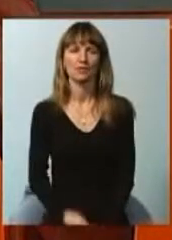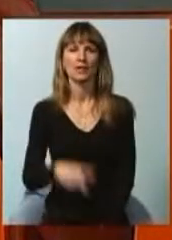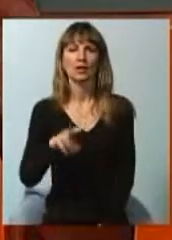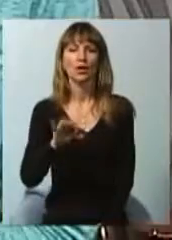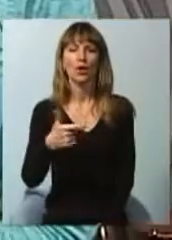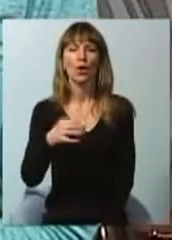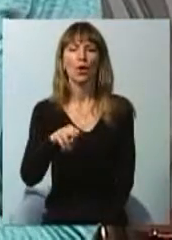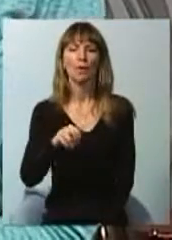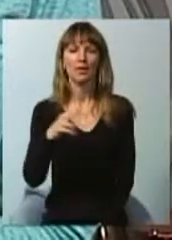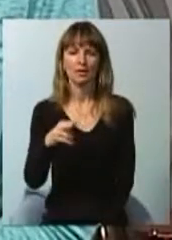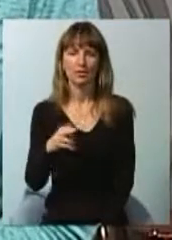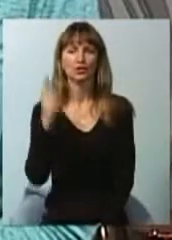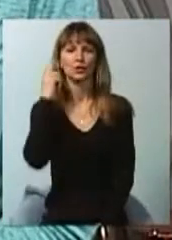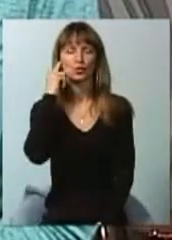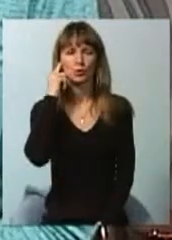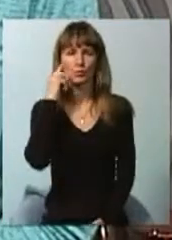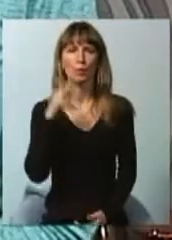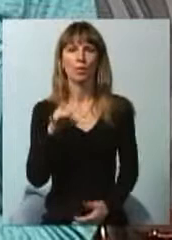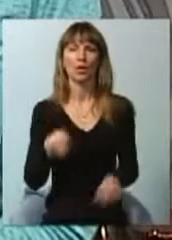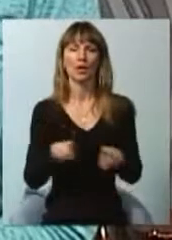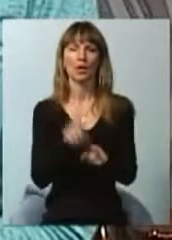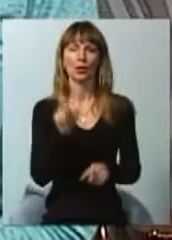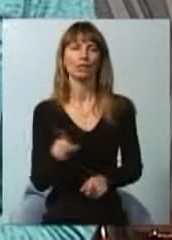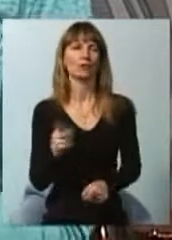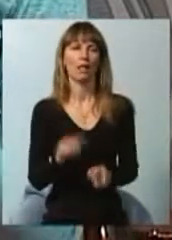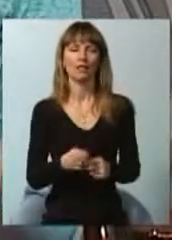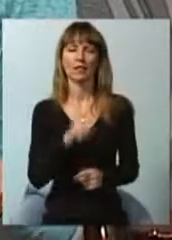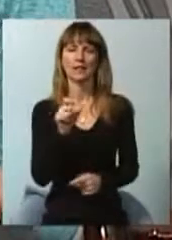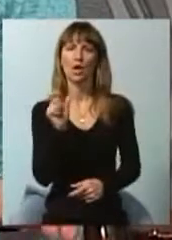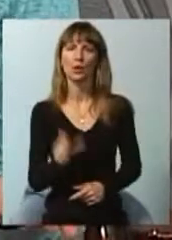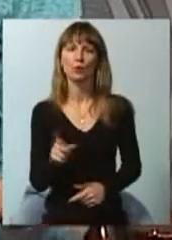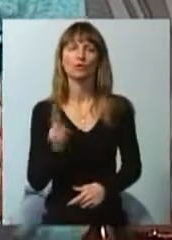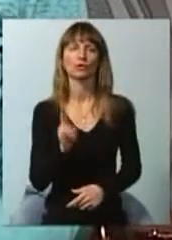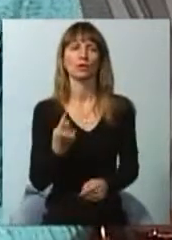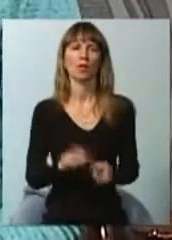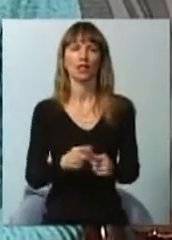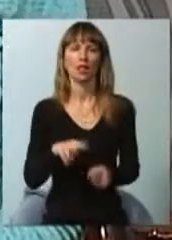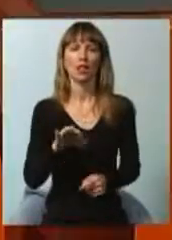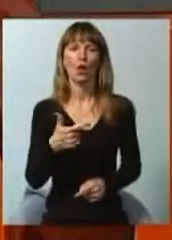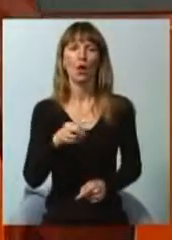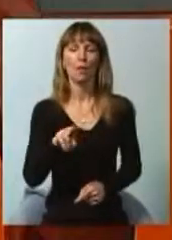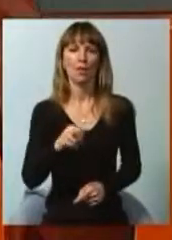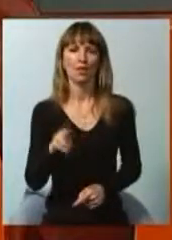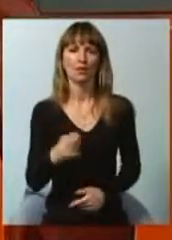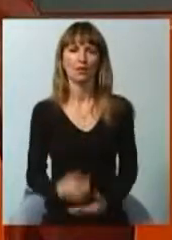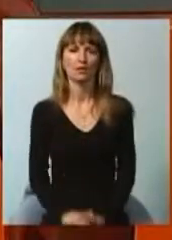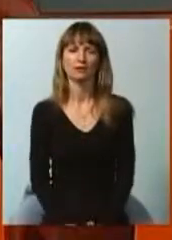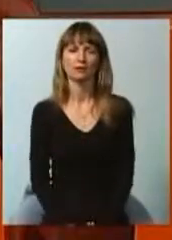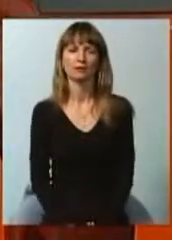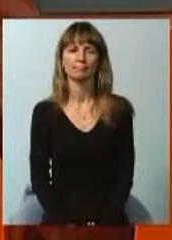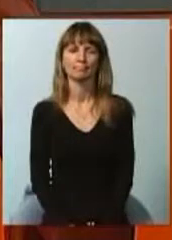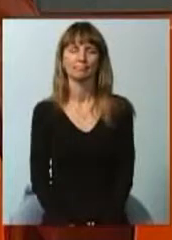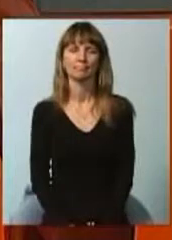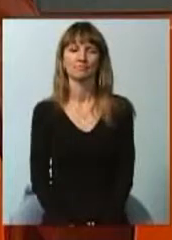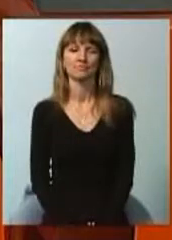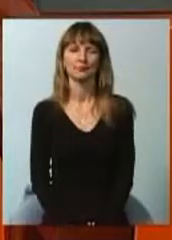Логопеди. Чув ти щось про таких людей? Да. Що це за люди? Що це? Хто це такий логопед? Він